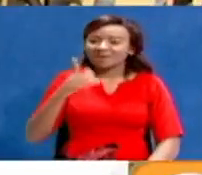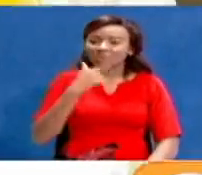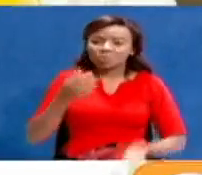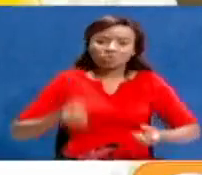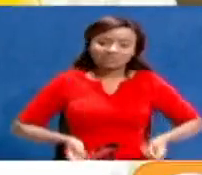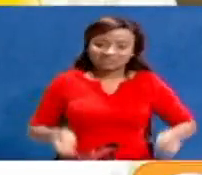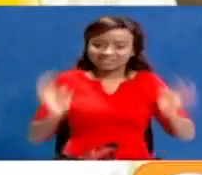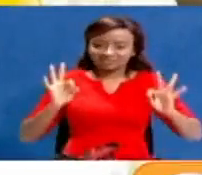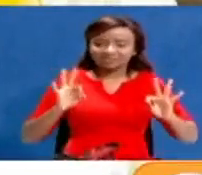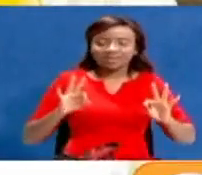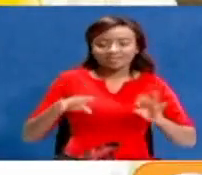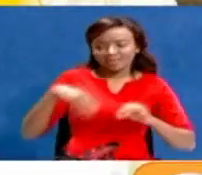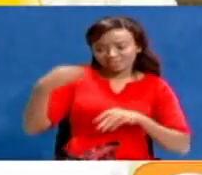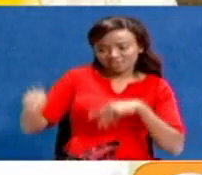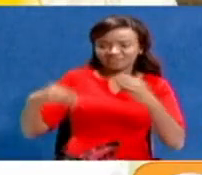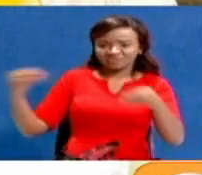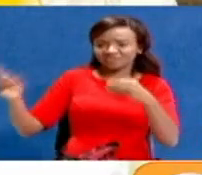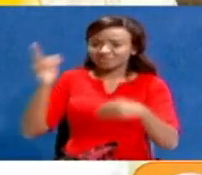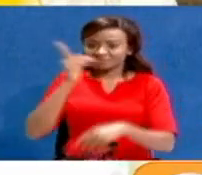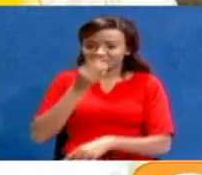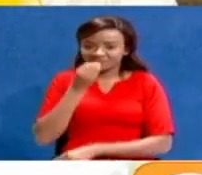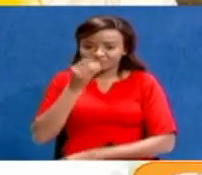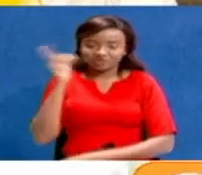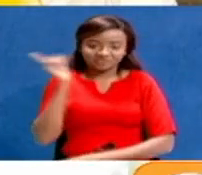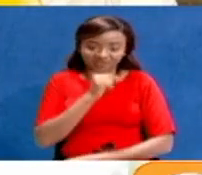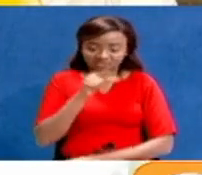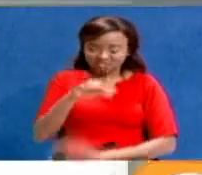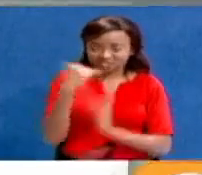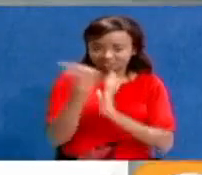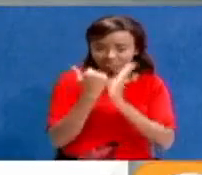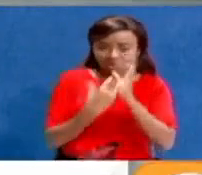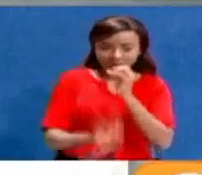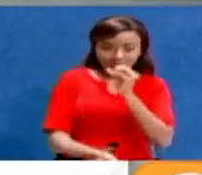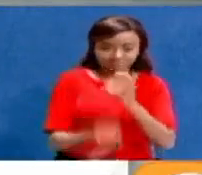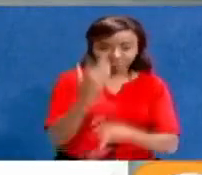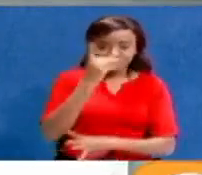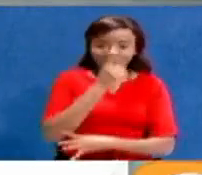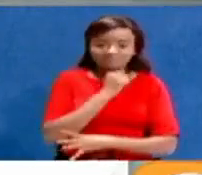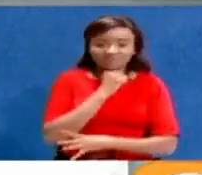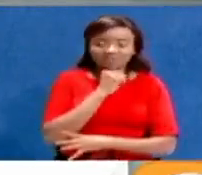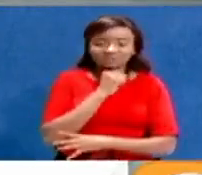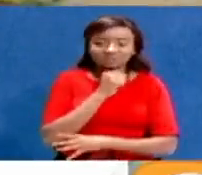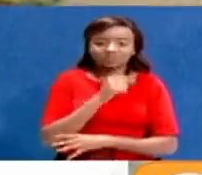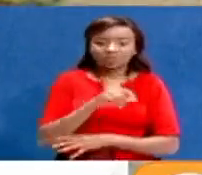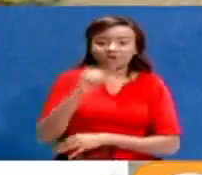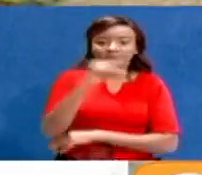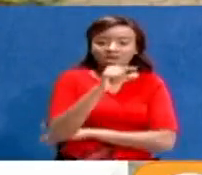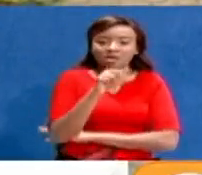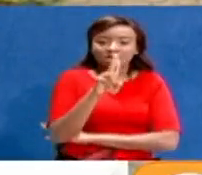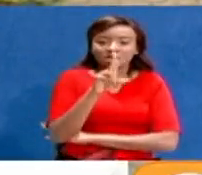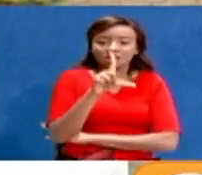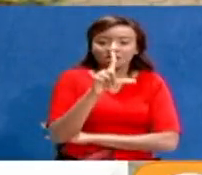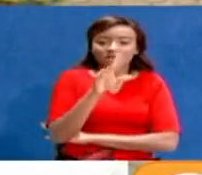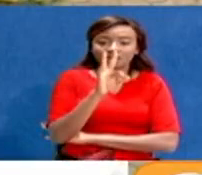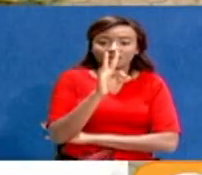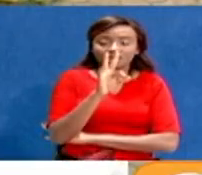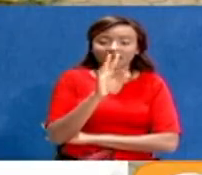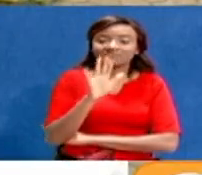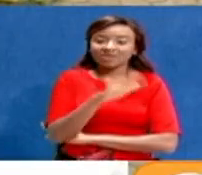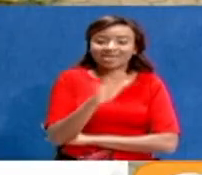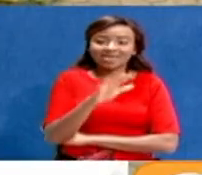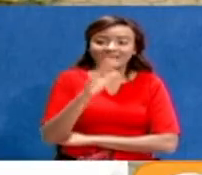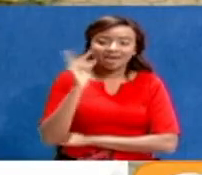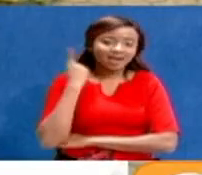wasiojiweza, wamepokea msaada wa vyakula. Mpango huu uliozinduliwa na hazina ya Ngaf eneo la Kariobangi